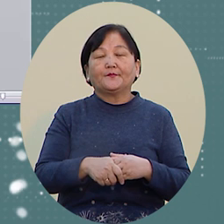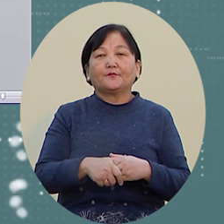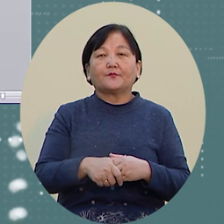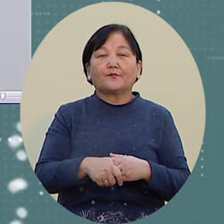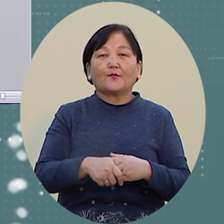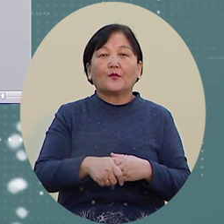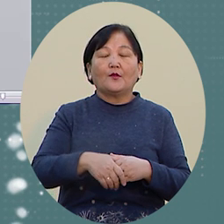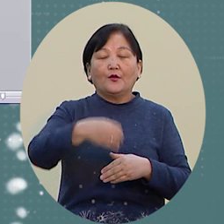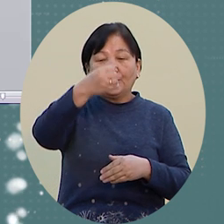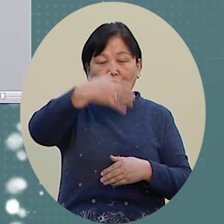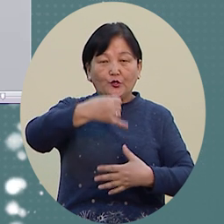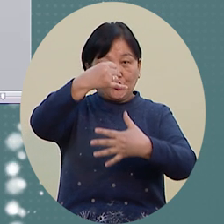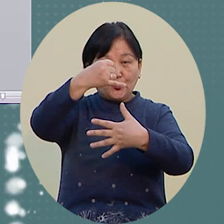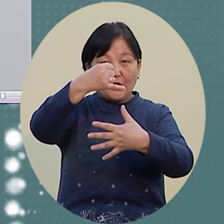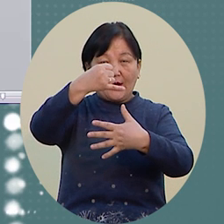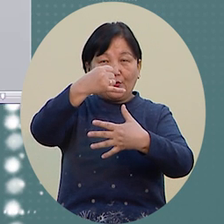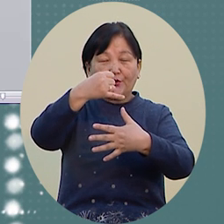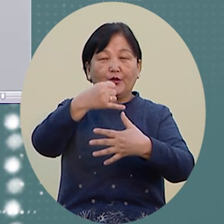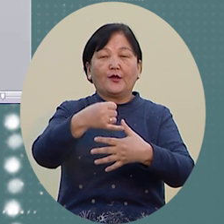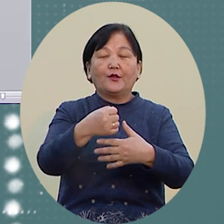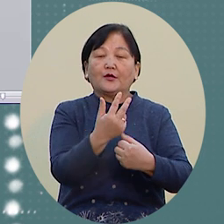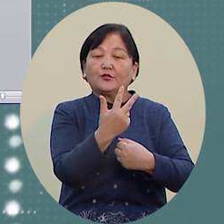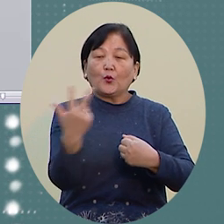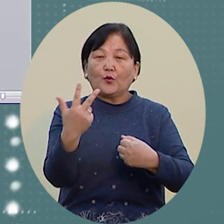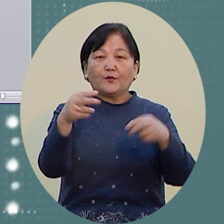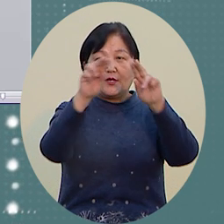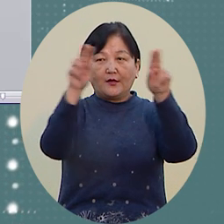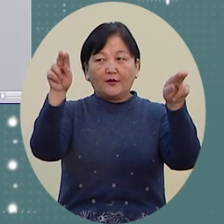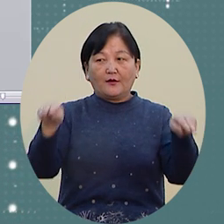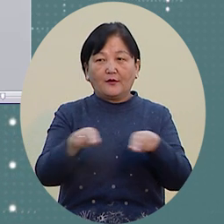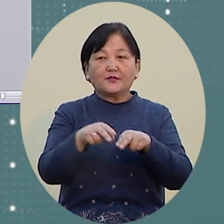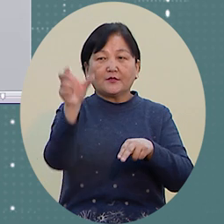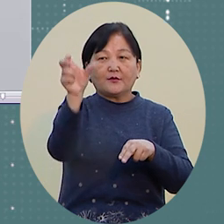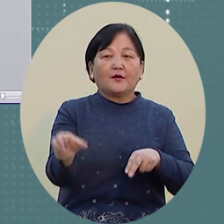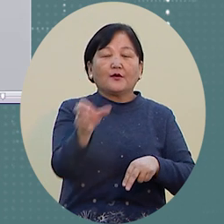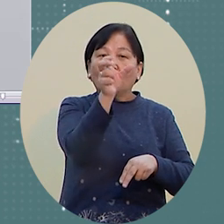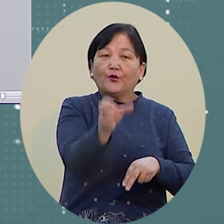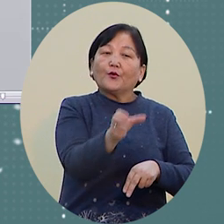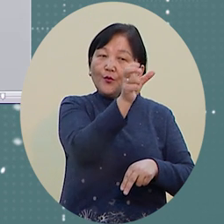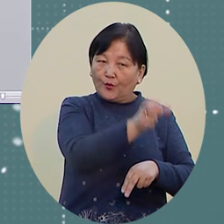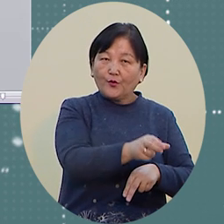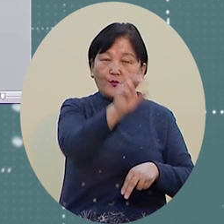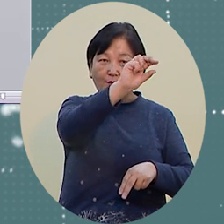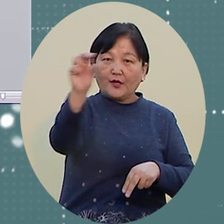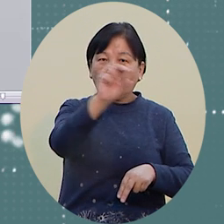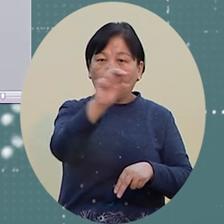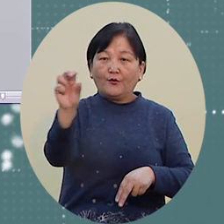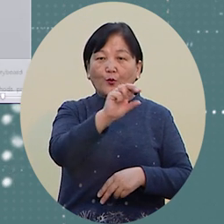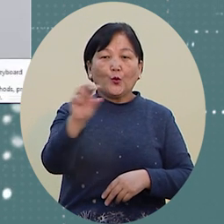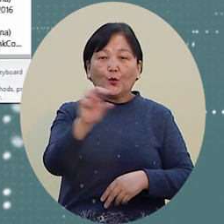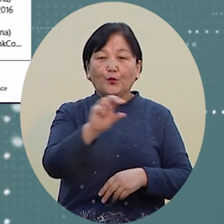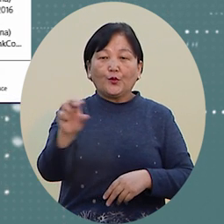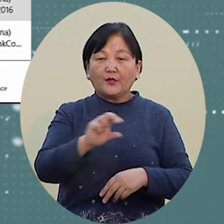за доошоо 6 мөр байгаа. За ингээд 3 багамныхаа хамгийн ихний 1-р багамд нь бүгдээрээ юу гэж чичгөөхээр